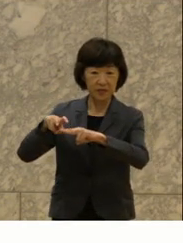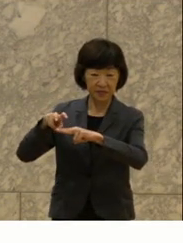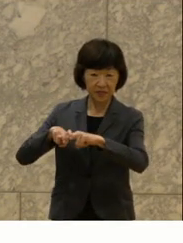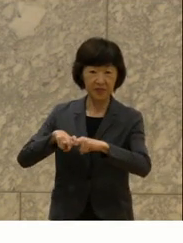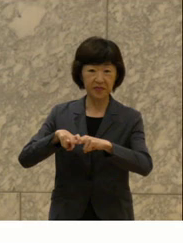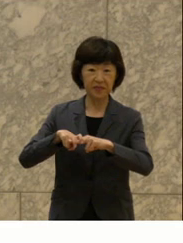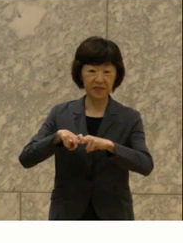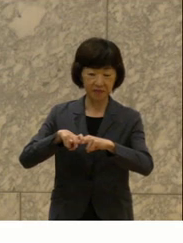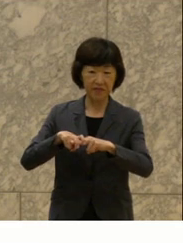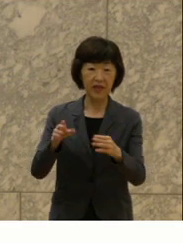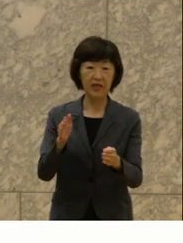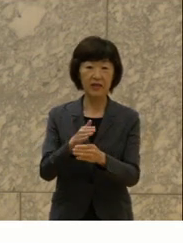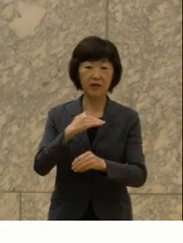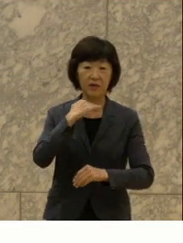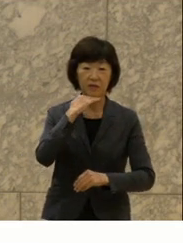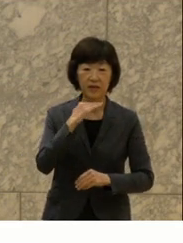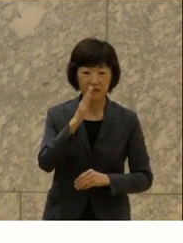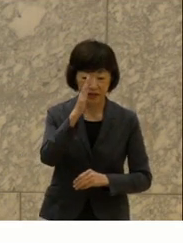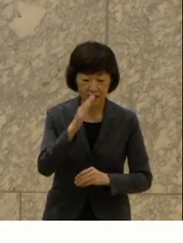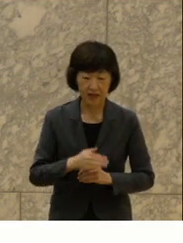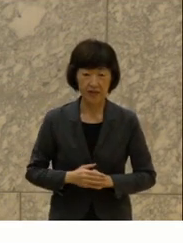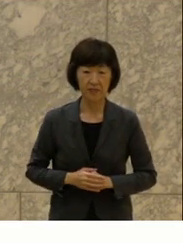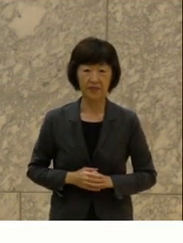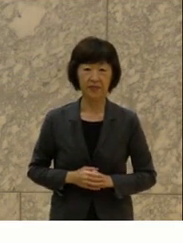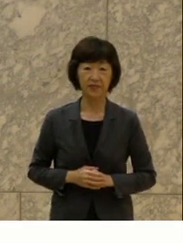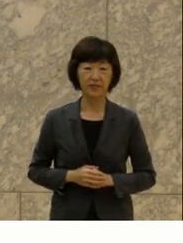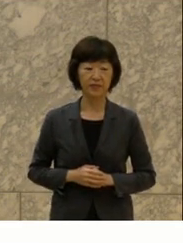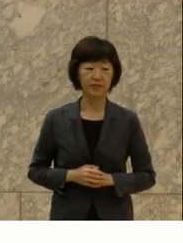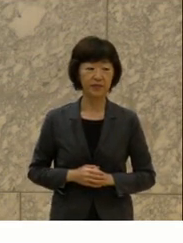いただきまして今しばらくお待ちください